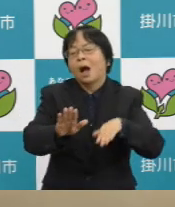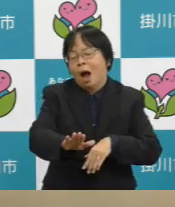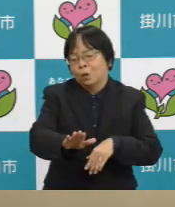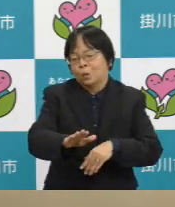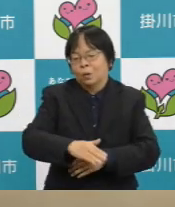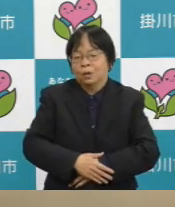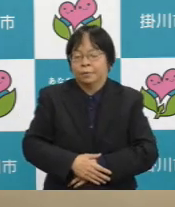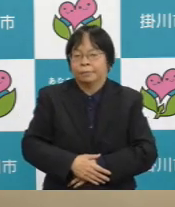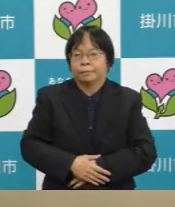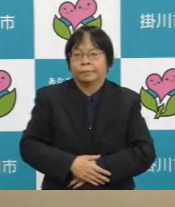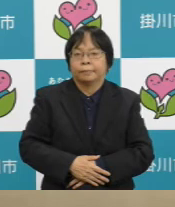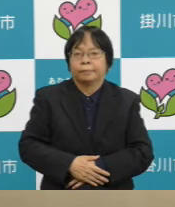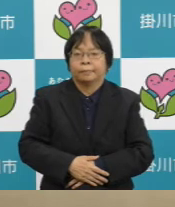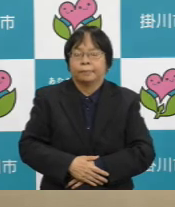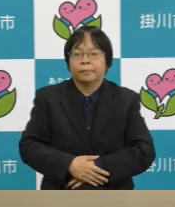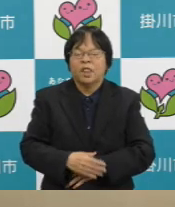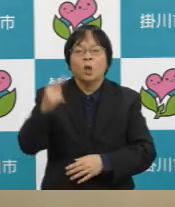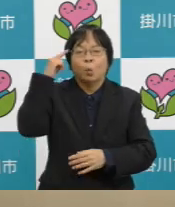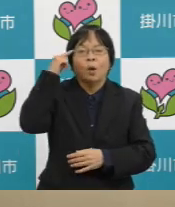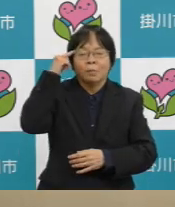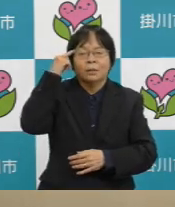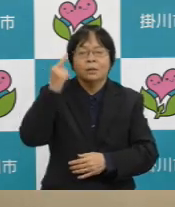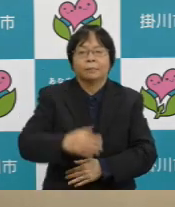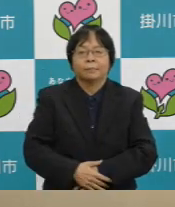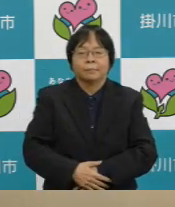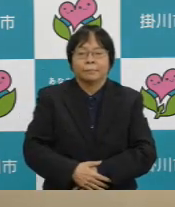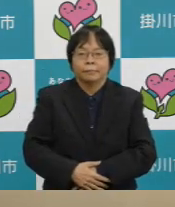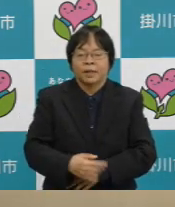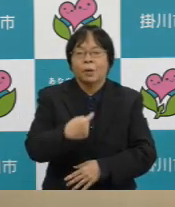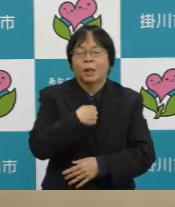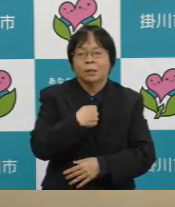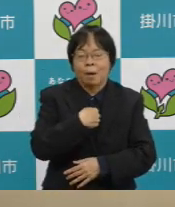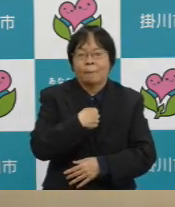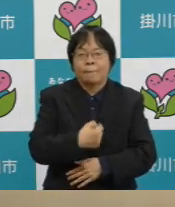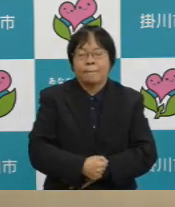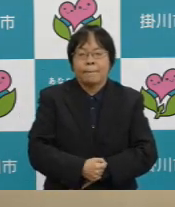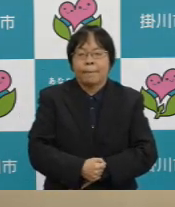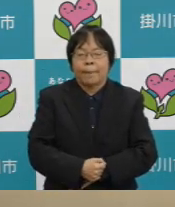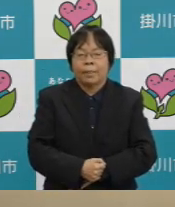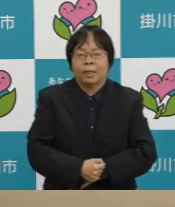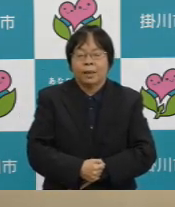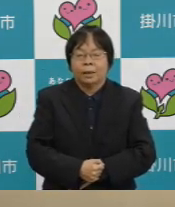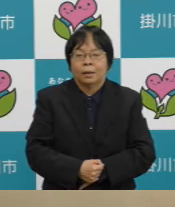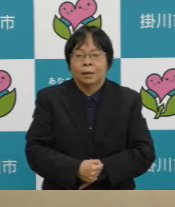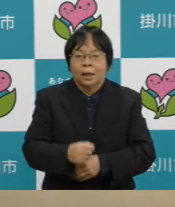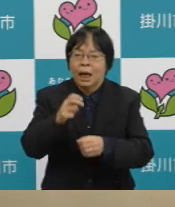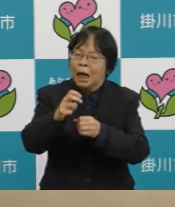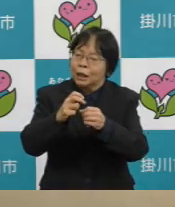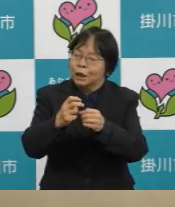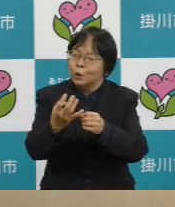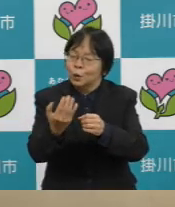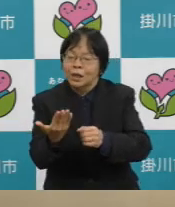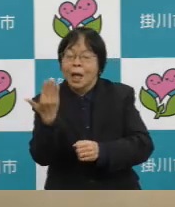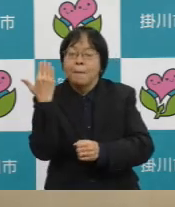ふうに思います。私は二十数年前、